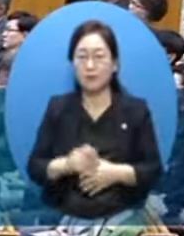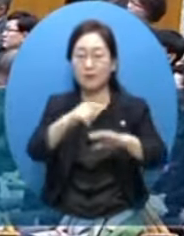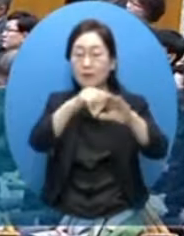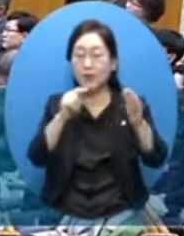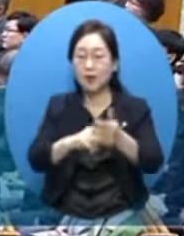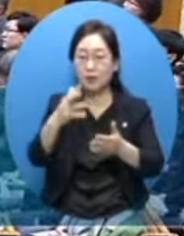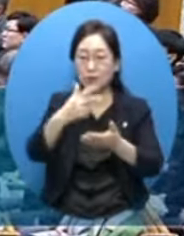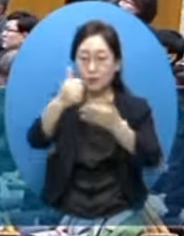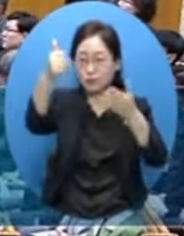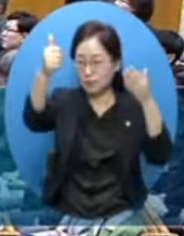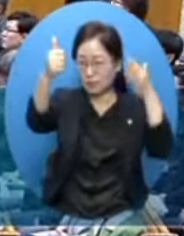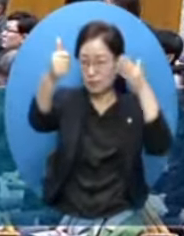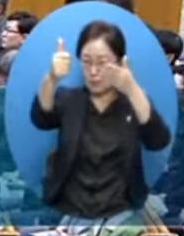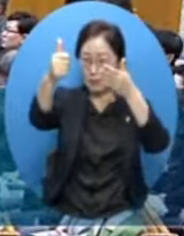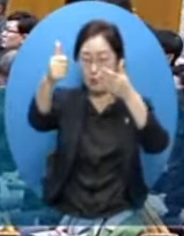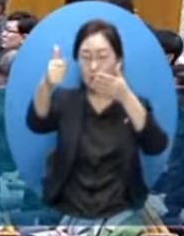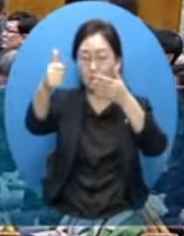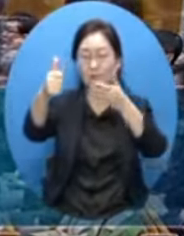마음을 주께로 향하라.